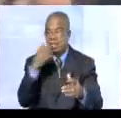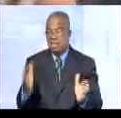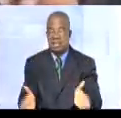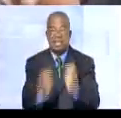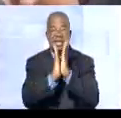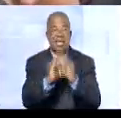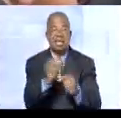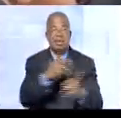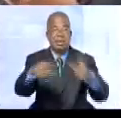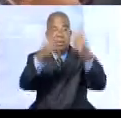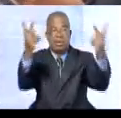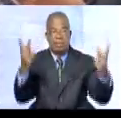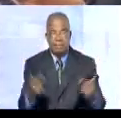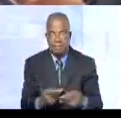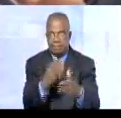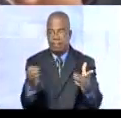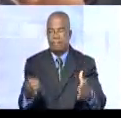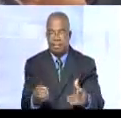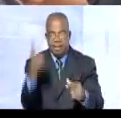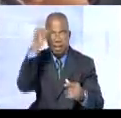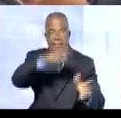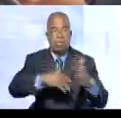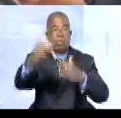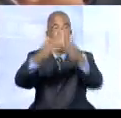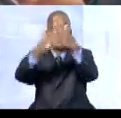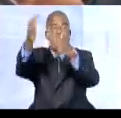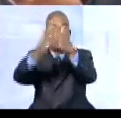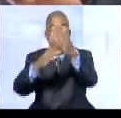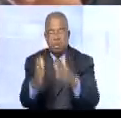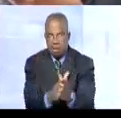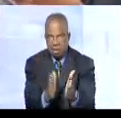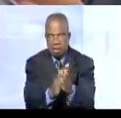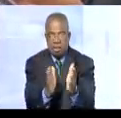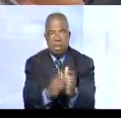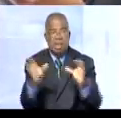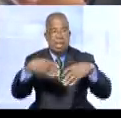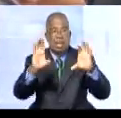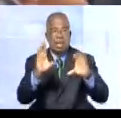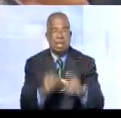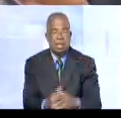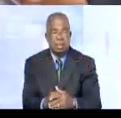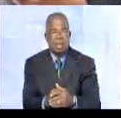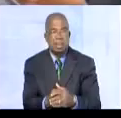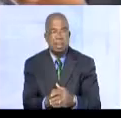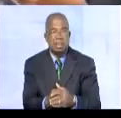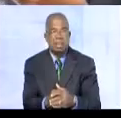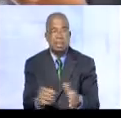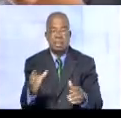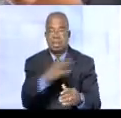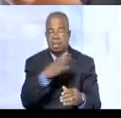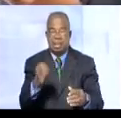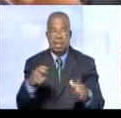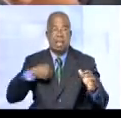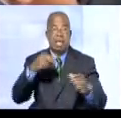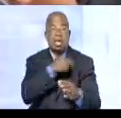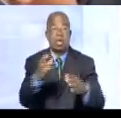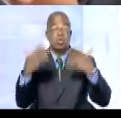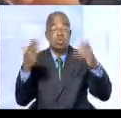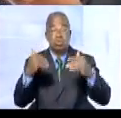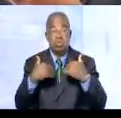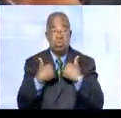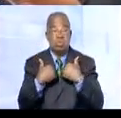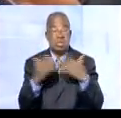Ensuite, dans le cadre de la Task Force, c'est un programme où les communautés sont impliquées dans la réalisation des salles de classe. Nous avons